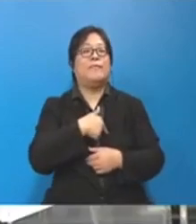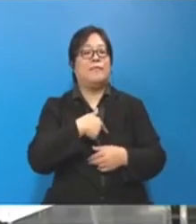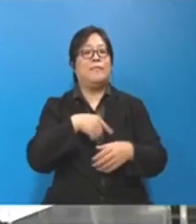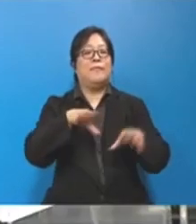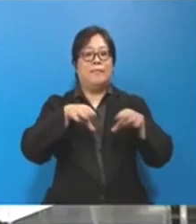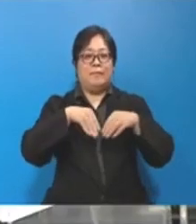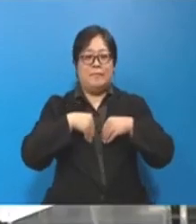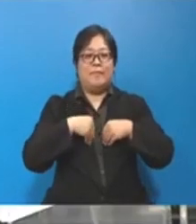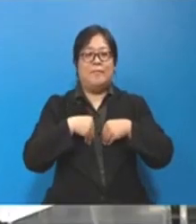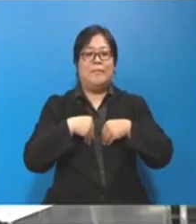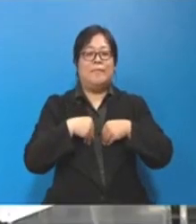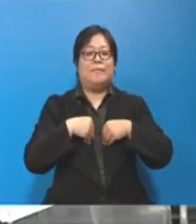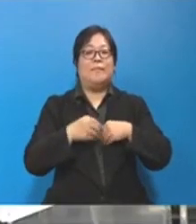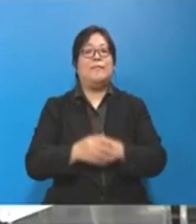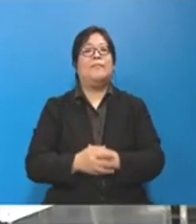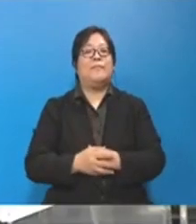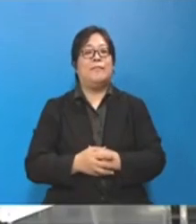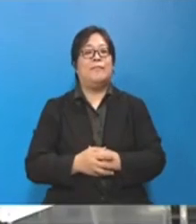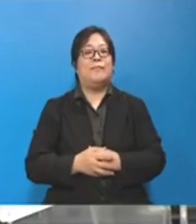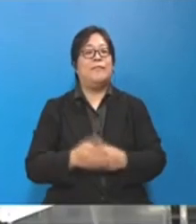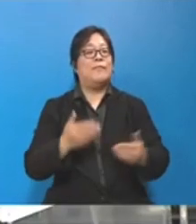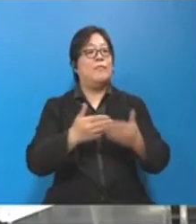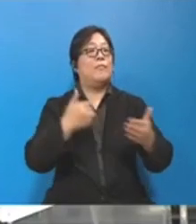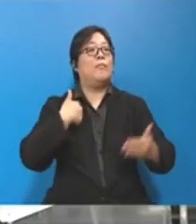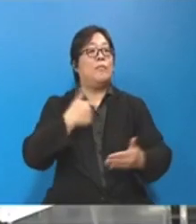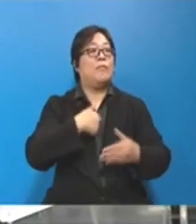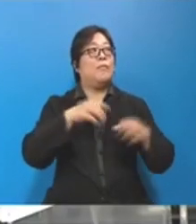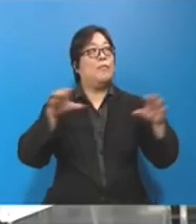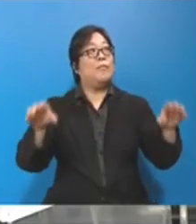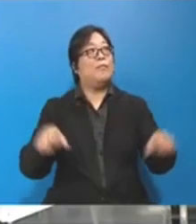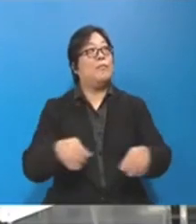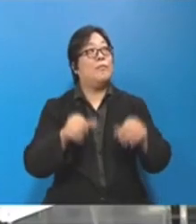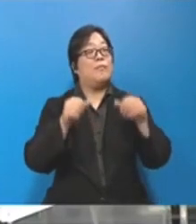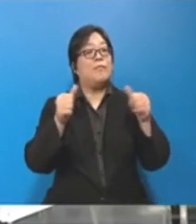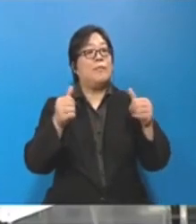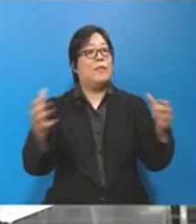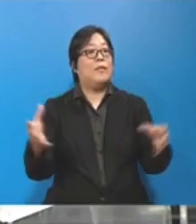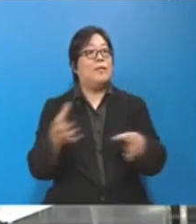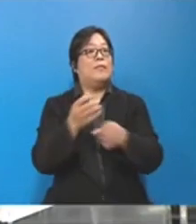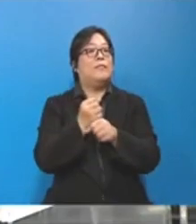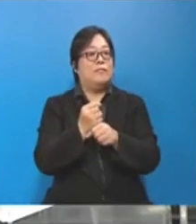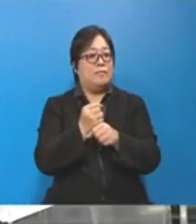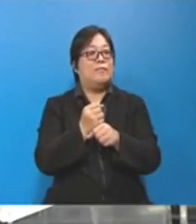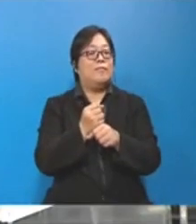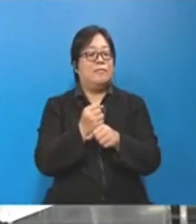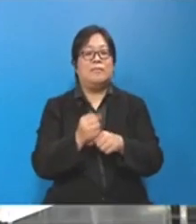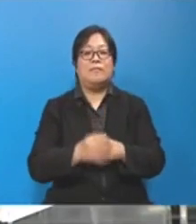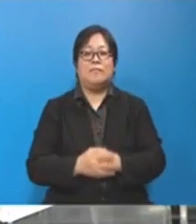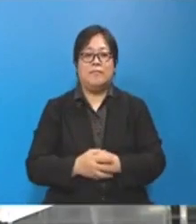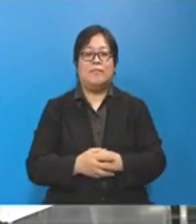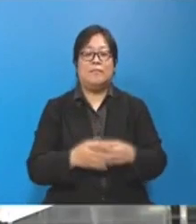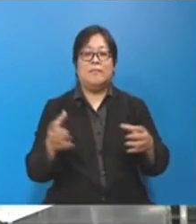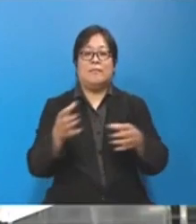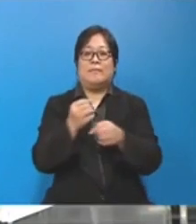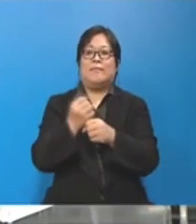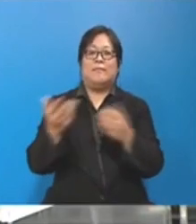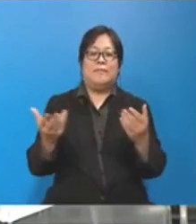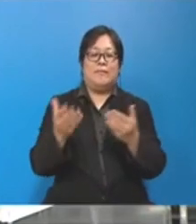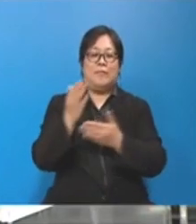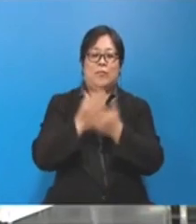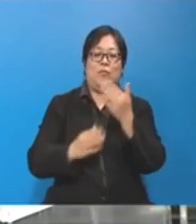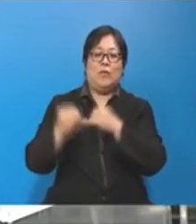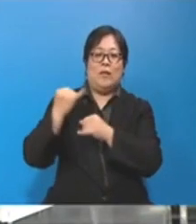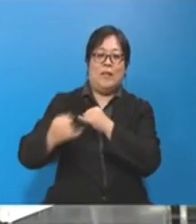mengambil kira sebelum kita membuat satu compulsion ataupun kesimpulan dalam